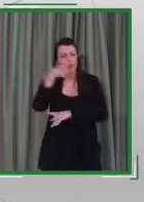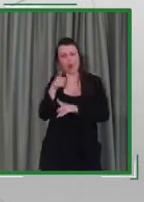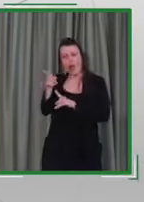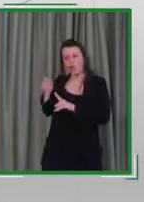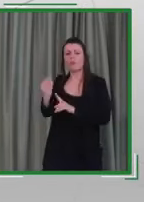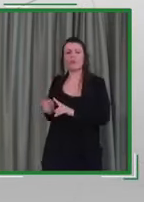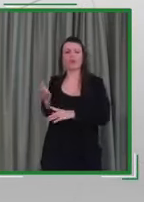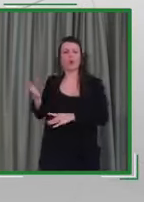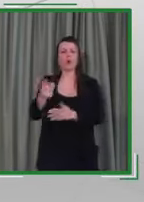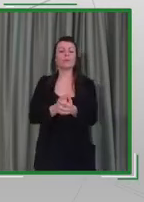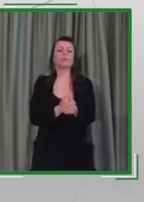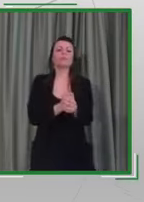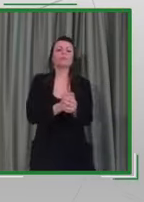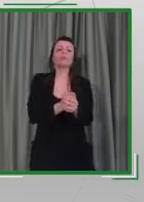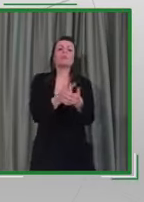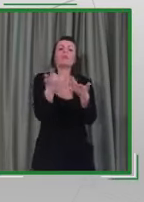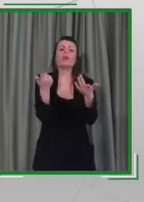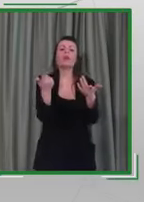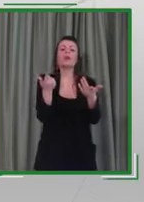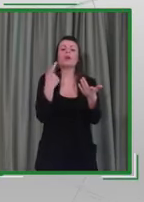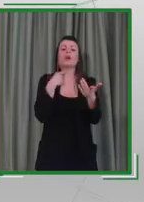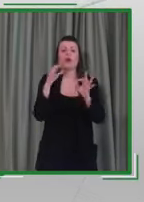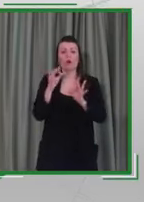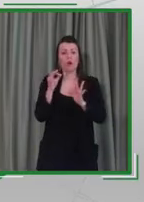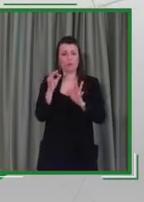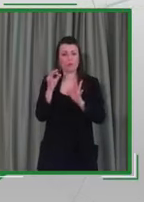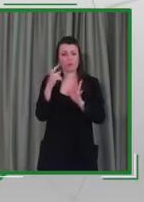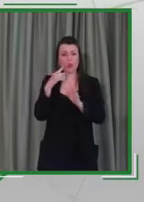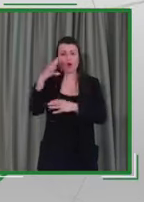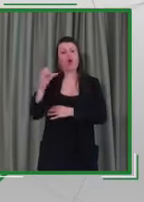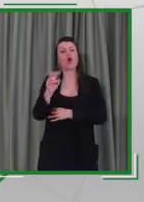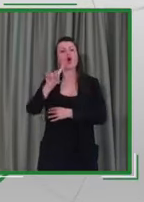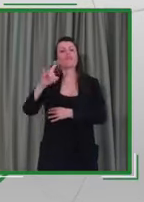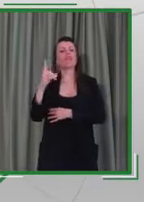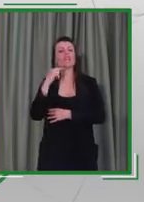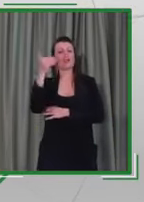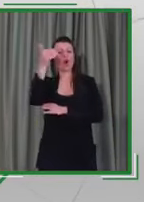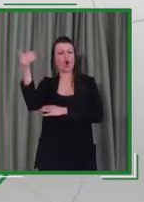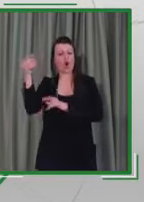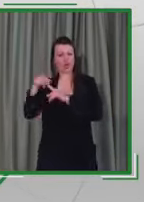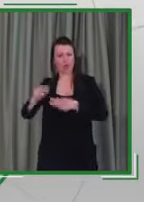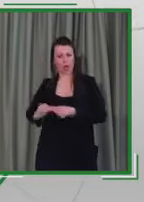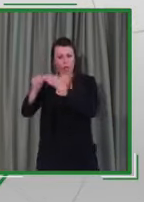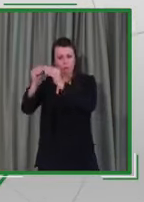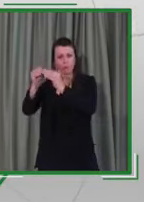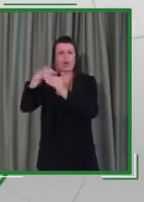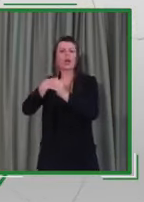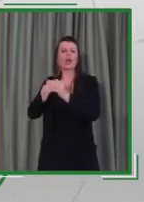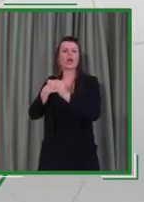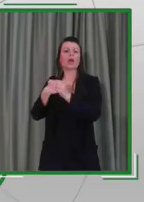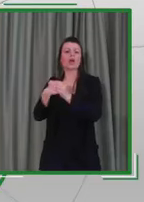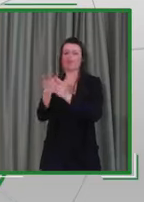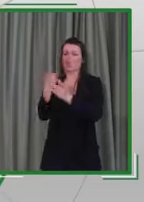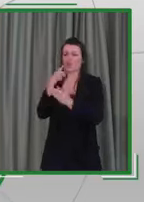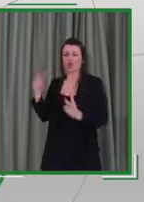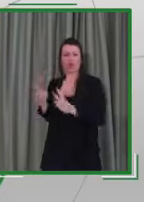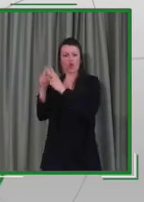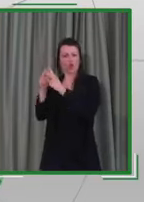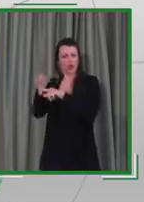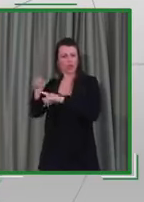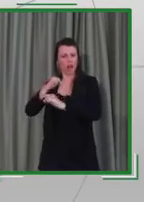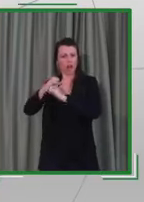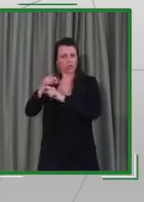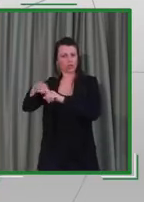che ha messo in campo questa questi kobe hotel che nella provincia di nella provincia di bergamo